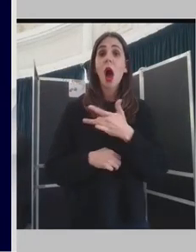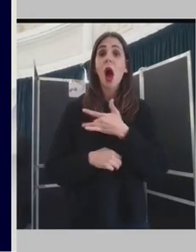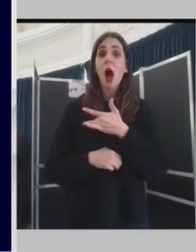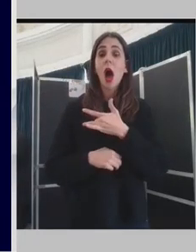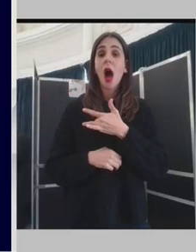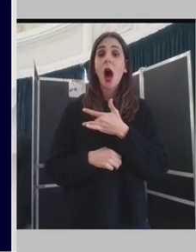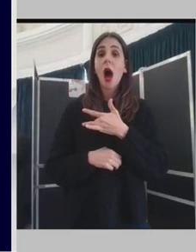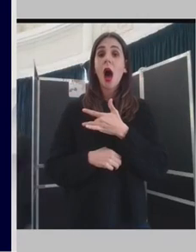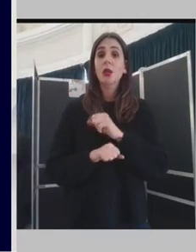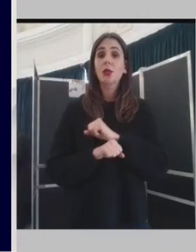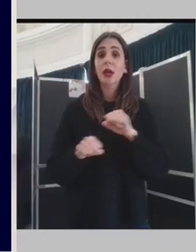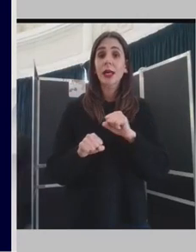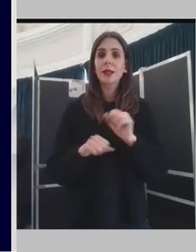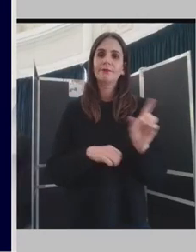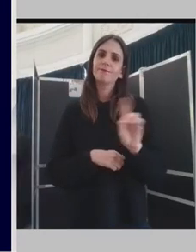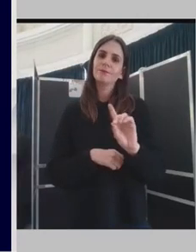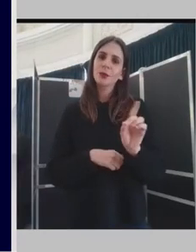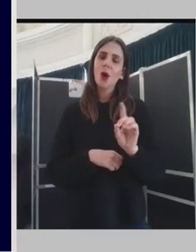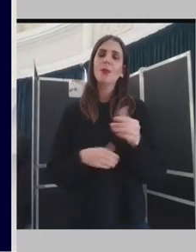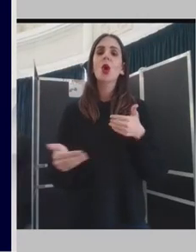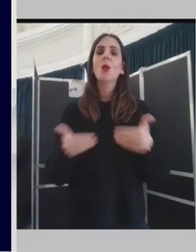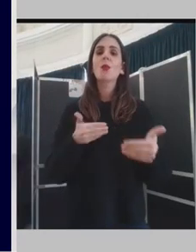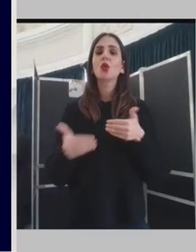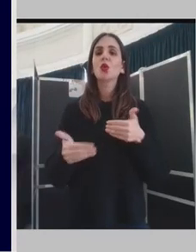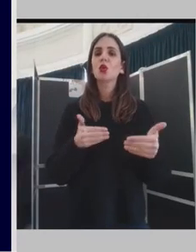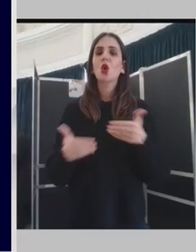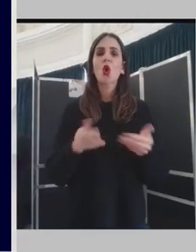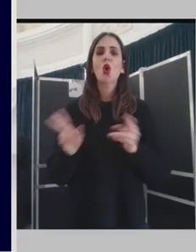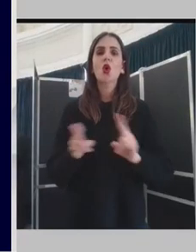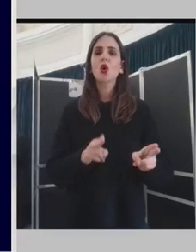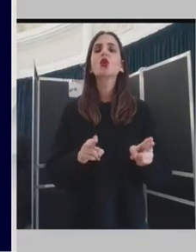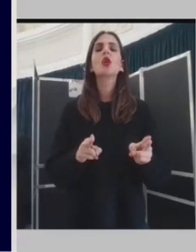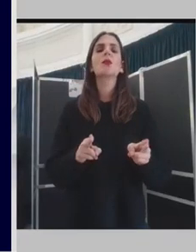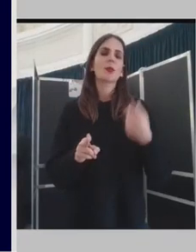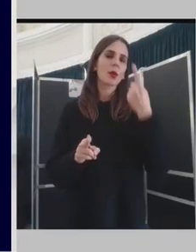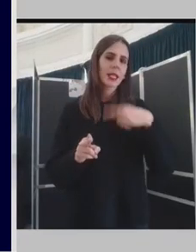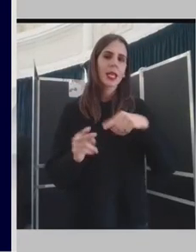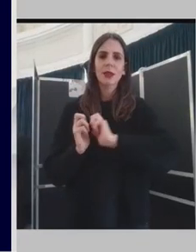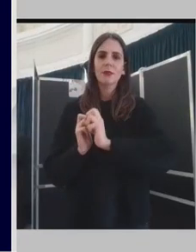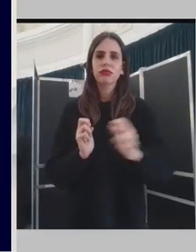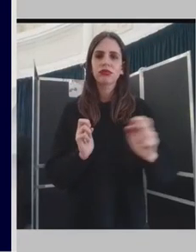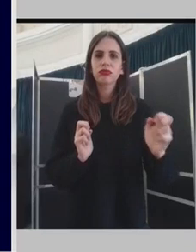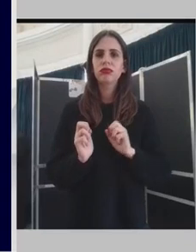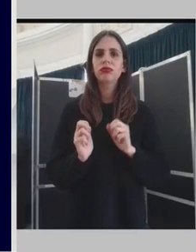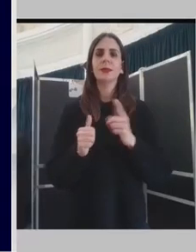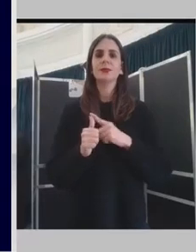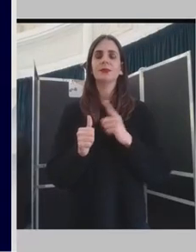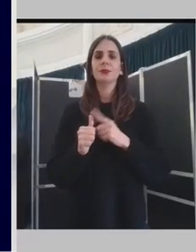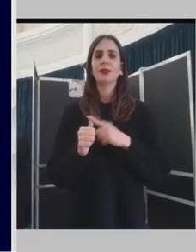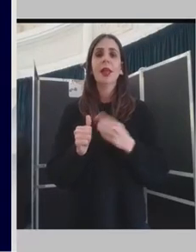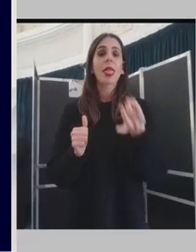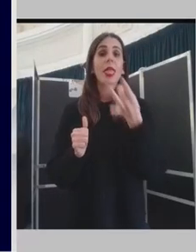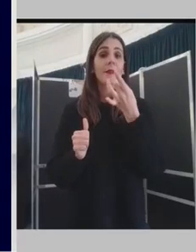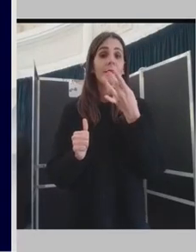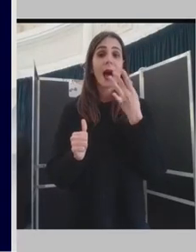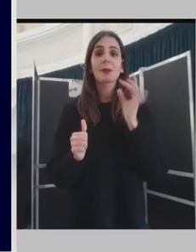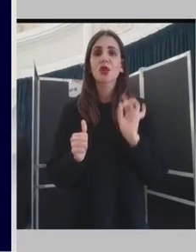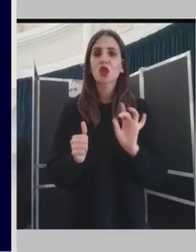è il soccorso in tutte le sue declinazioni, di sostruzione, inalazioni, farmaci